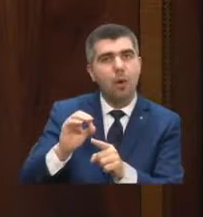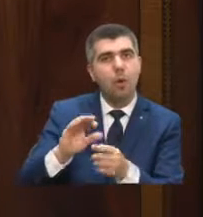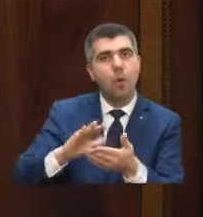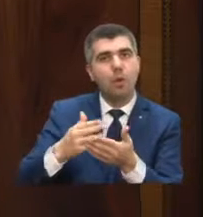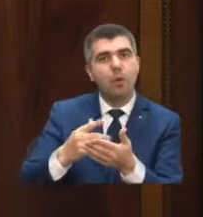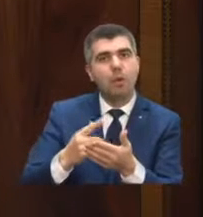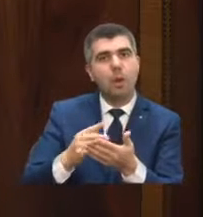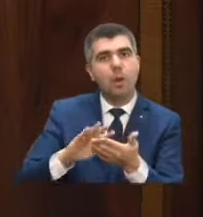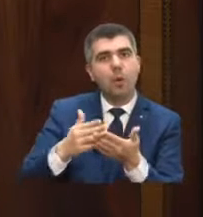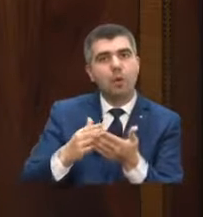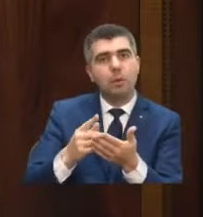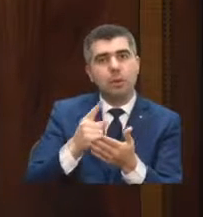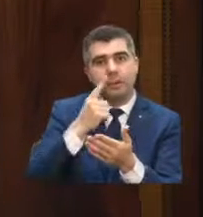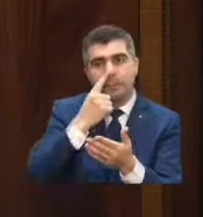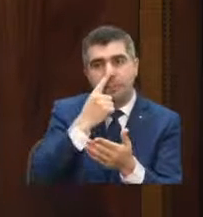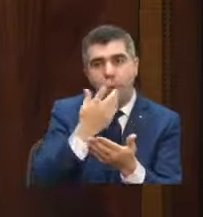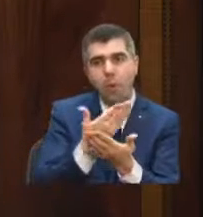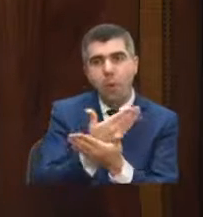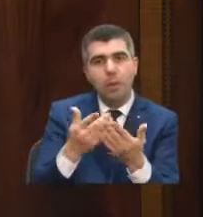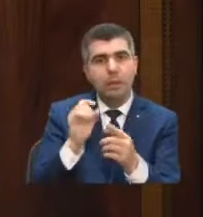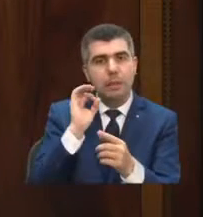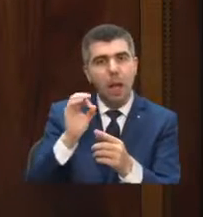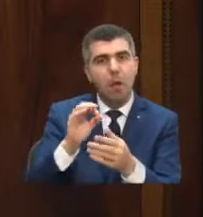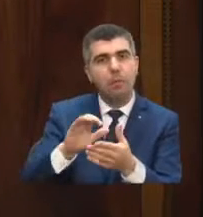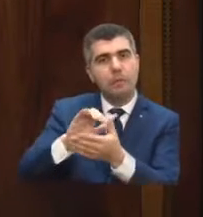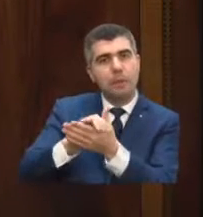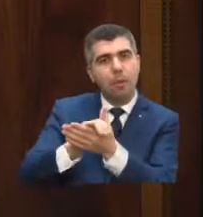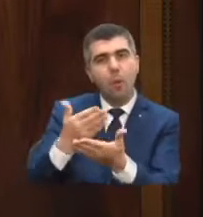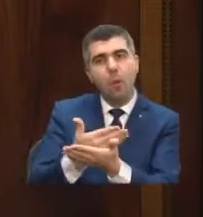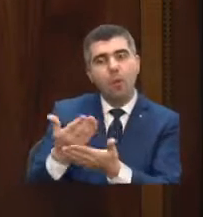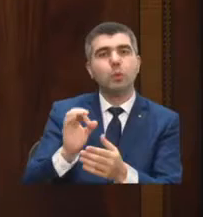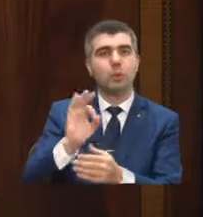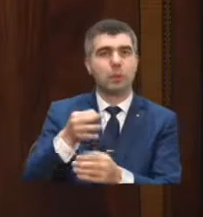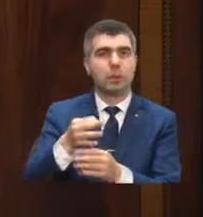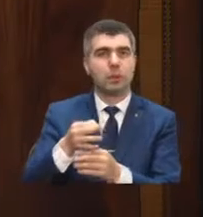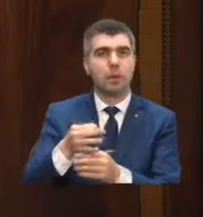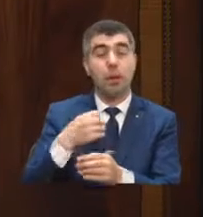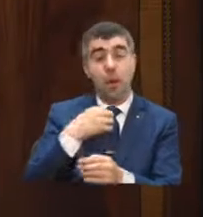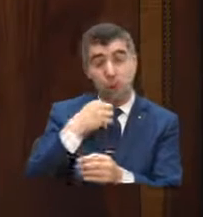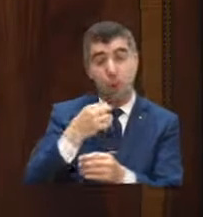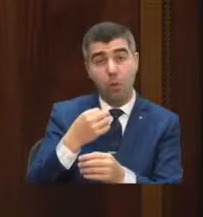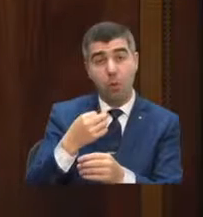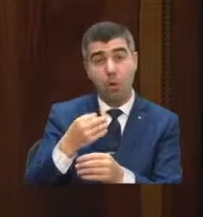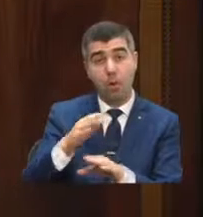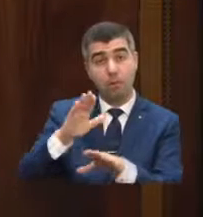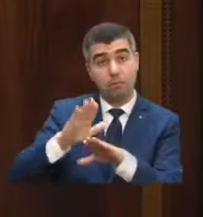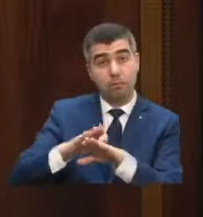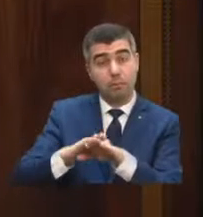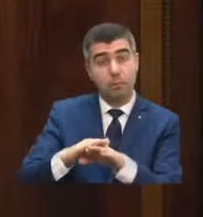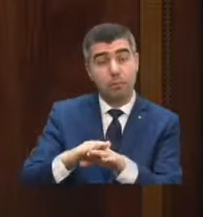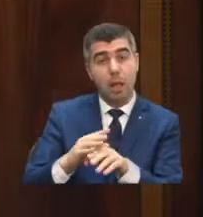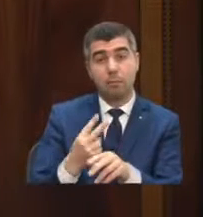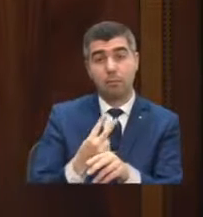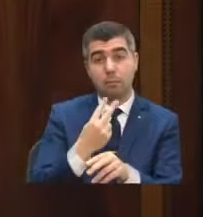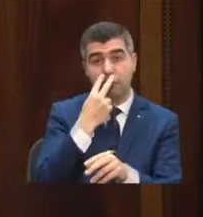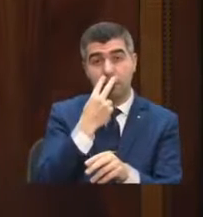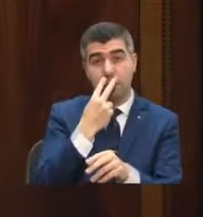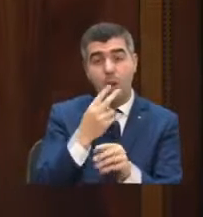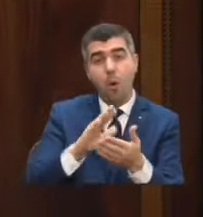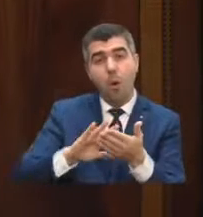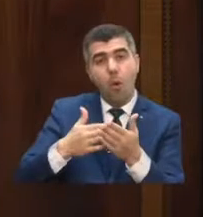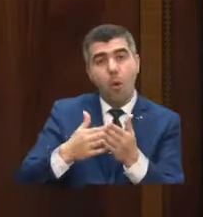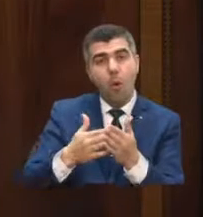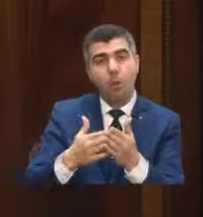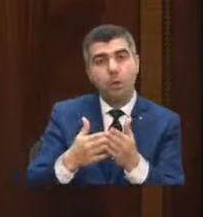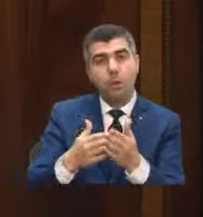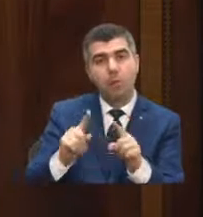ديالو او حك الى اخره. ولذلك تنصيو بانه تغطيه ديال الافواه والانف بالمنديل عند السعال